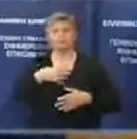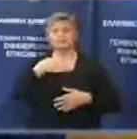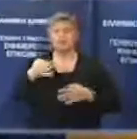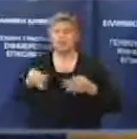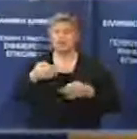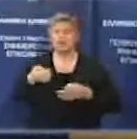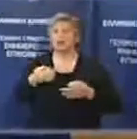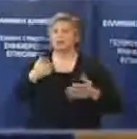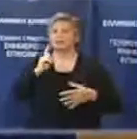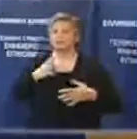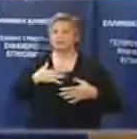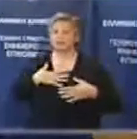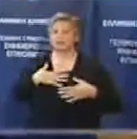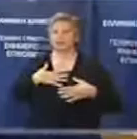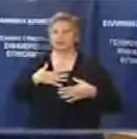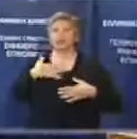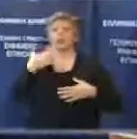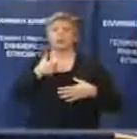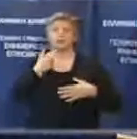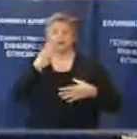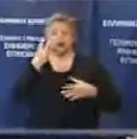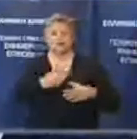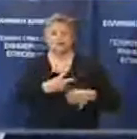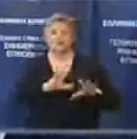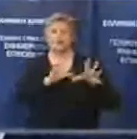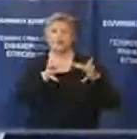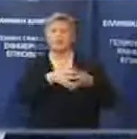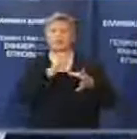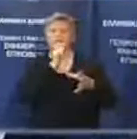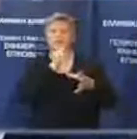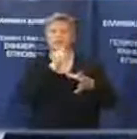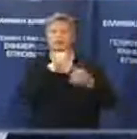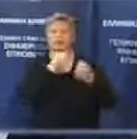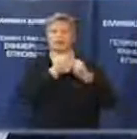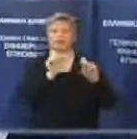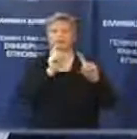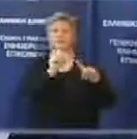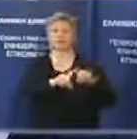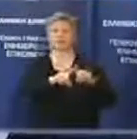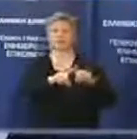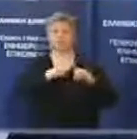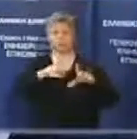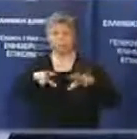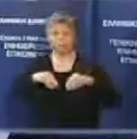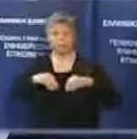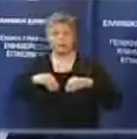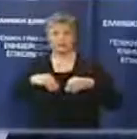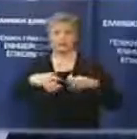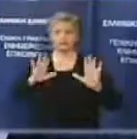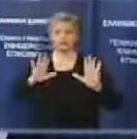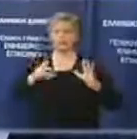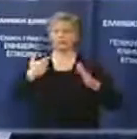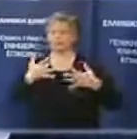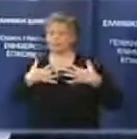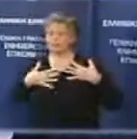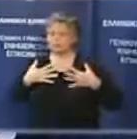δεν πίστηκαν. Άρα εδώ μιλάμε για μια σοβαρή κυβερνητική κρίση. Φαίνεται να λείπει η καλή πίστη και